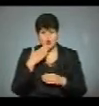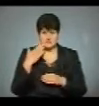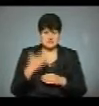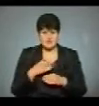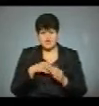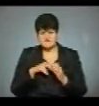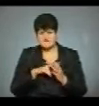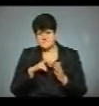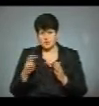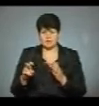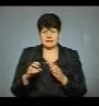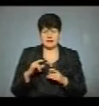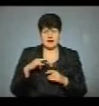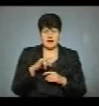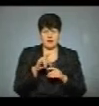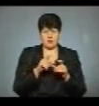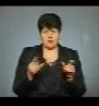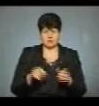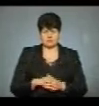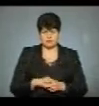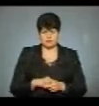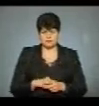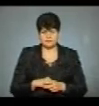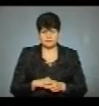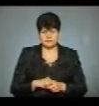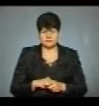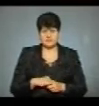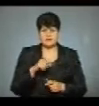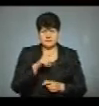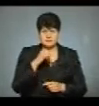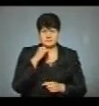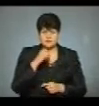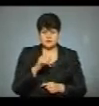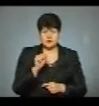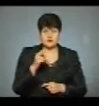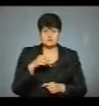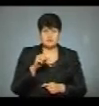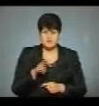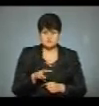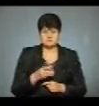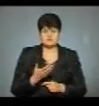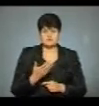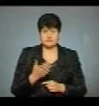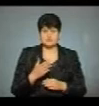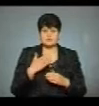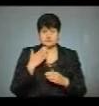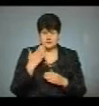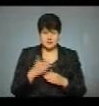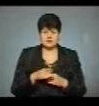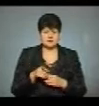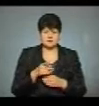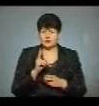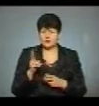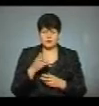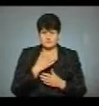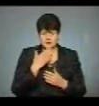з аеропорту. Нам дзвінок, Адам, ви крайні, нікого вже нема.